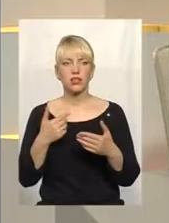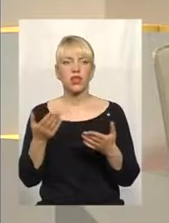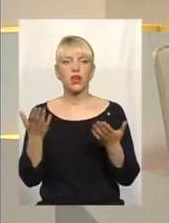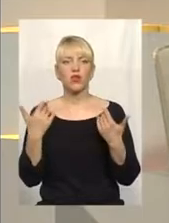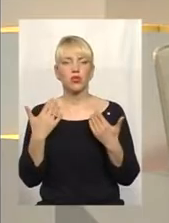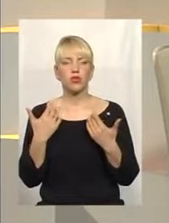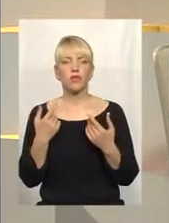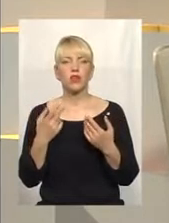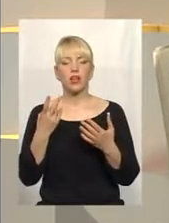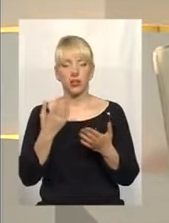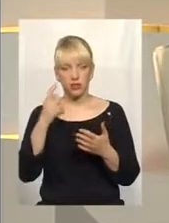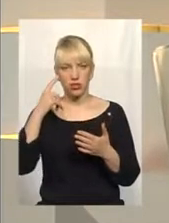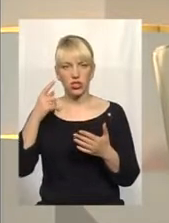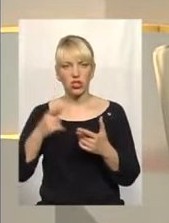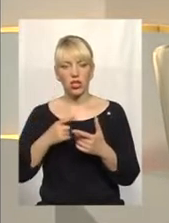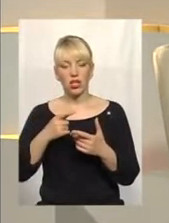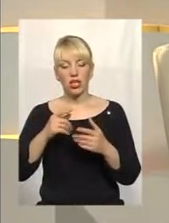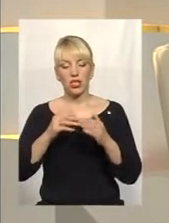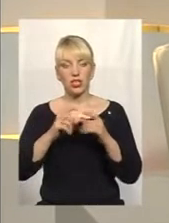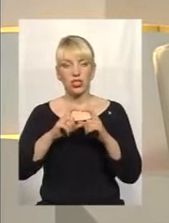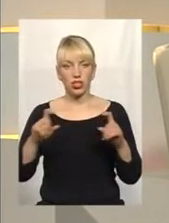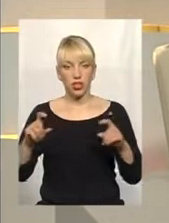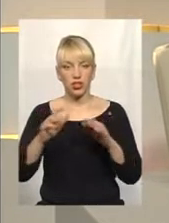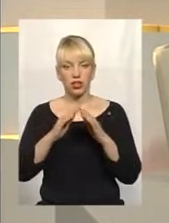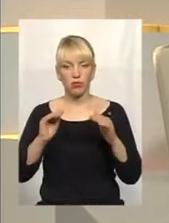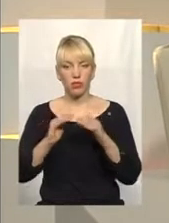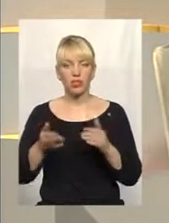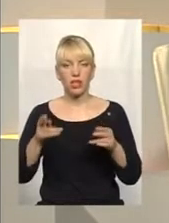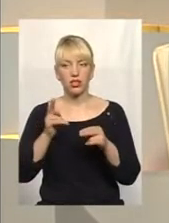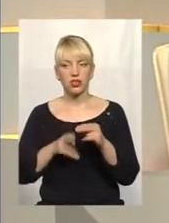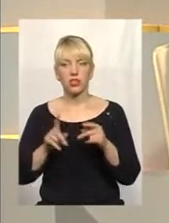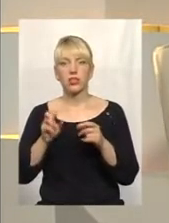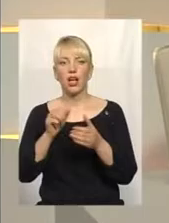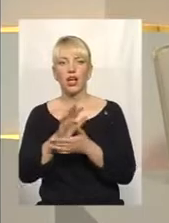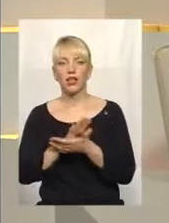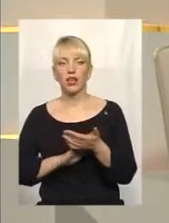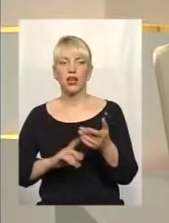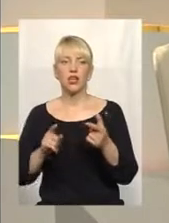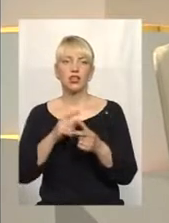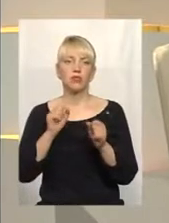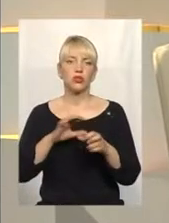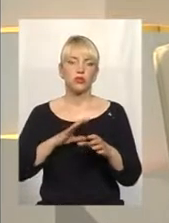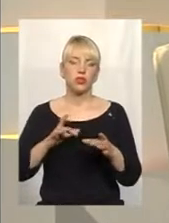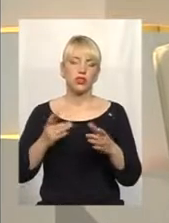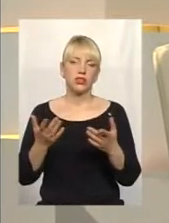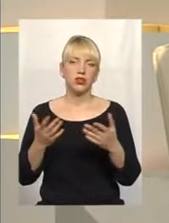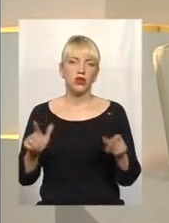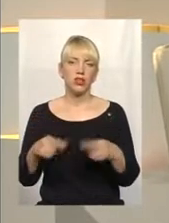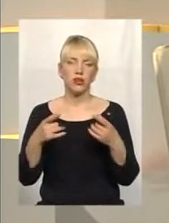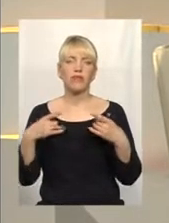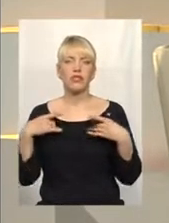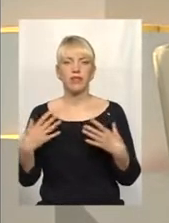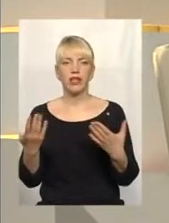далі? Чи є в нас якісь, чи будуть впродовж літа якісь організовані свята, якісь заходи,